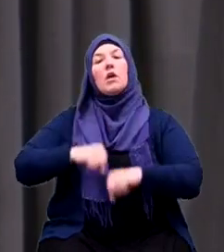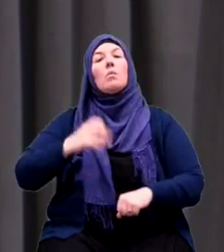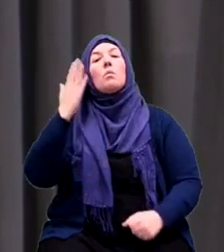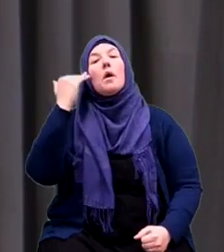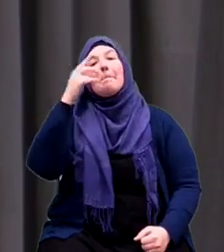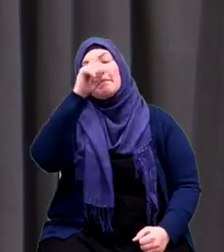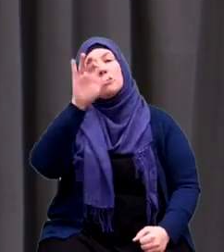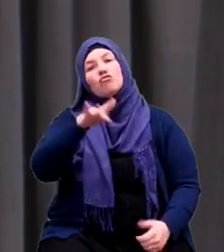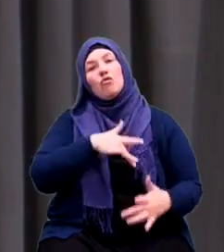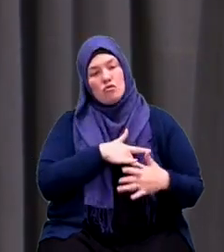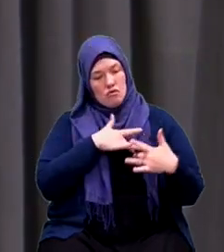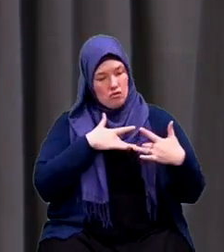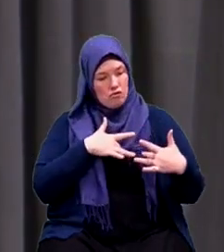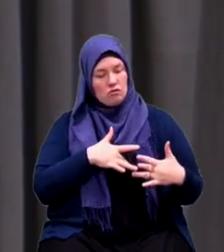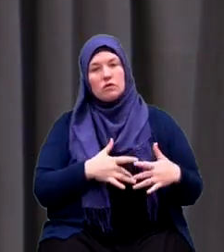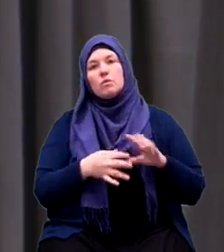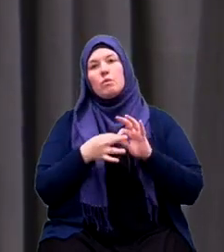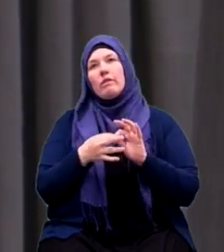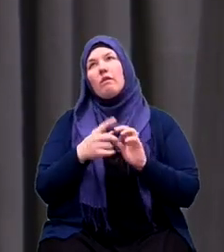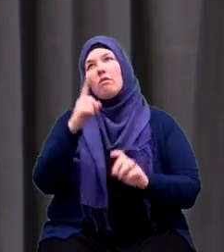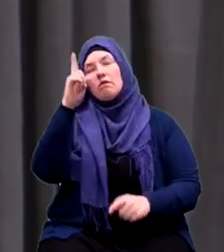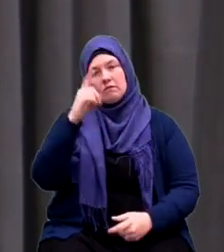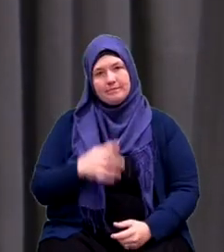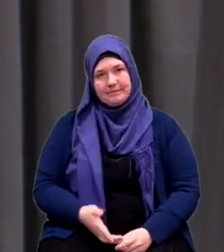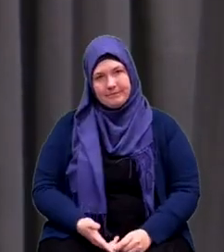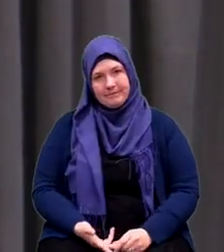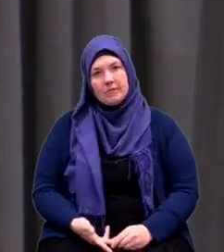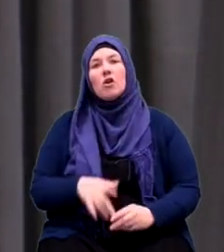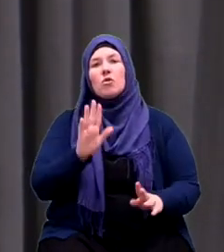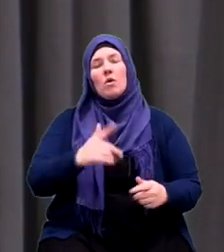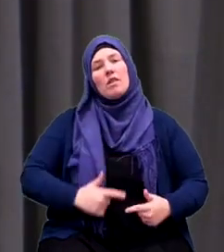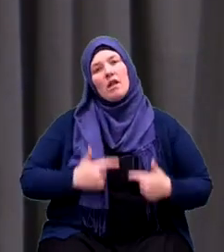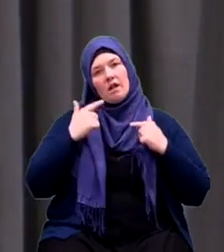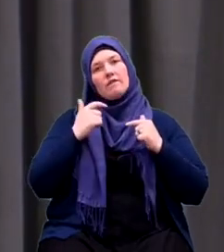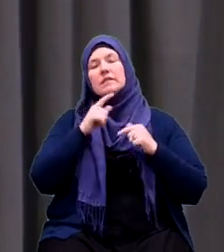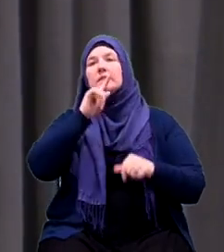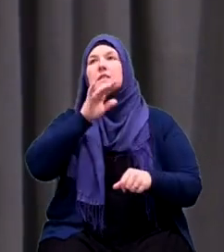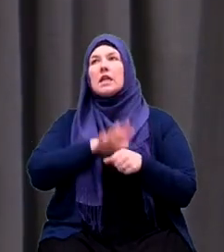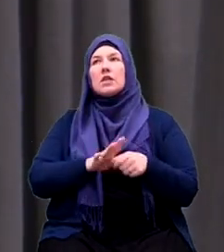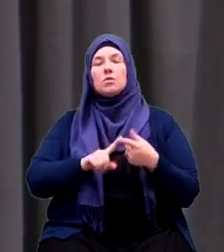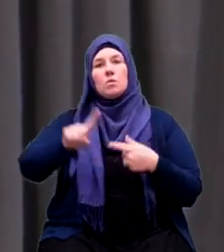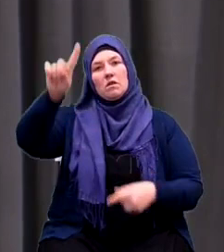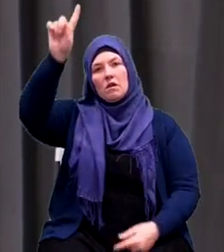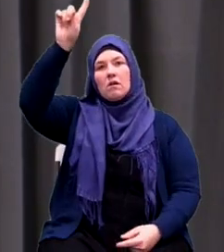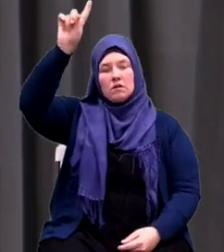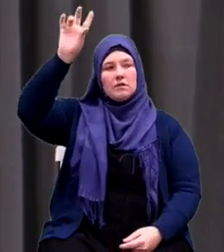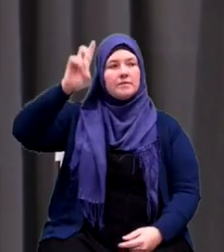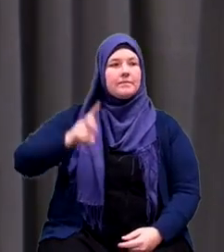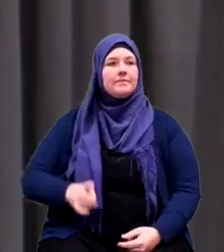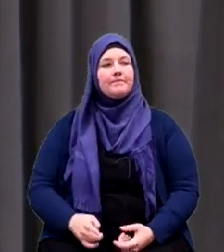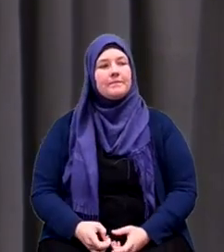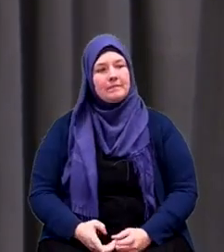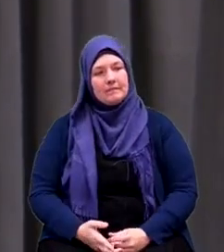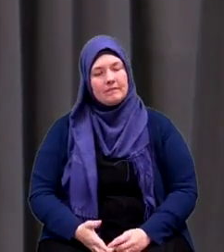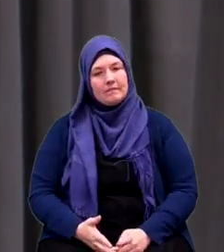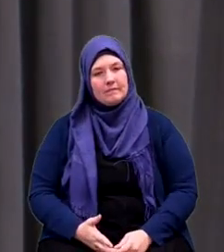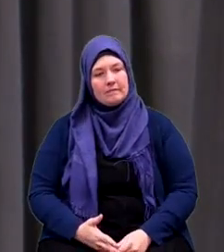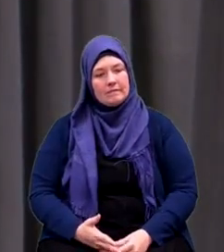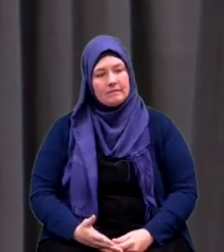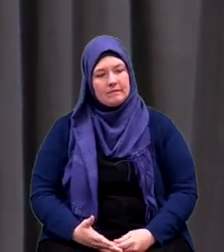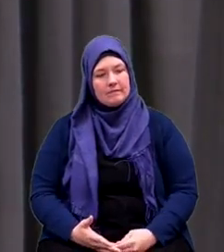Why? Because your heart is with Allah subhanahu wa ta'ala. Your life is dedicated to Allah. قُلْ إِنَّ صَلَاتِي